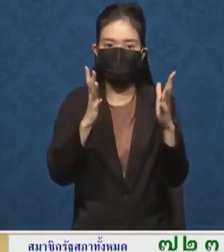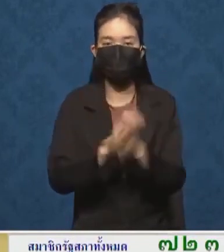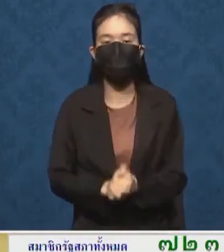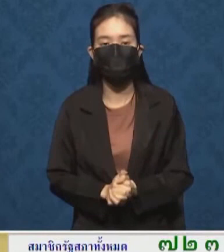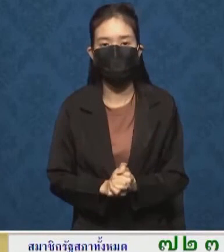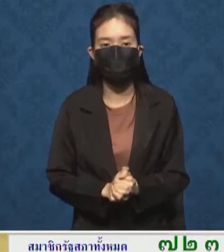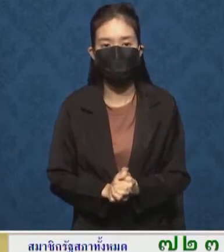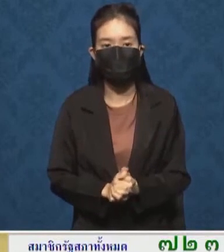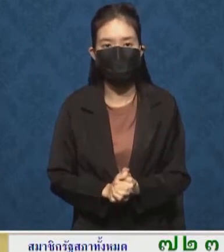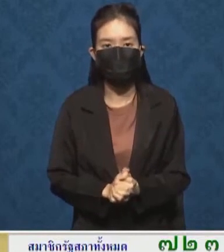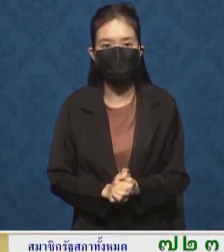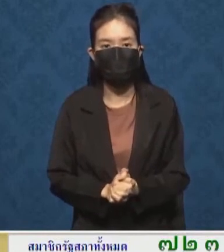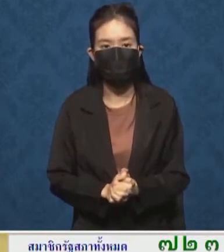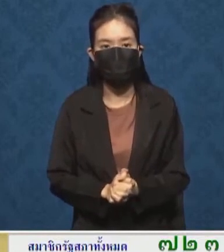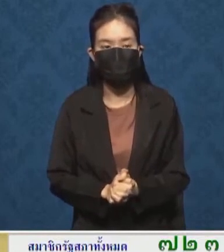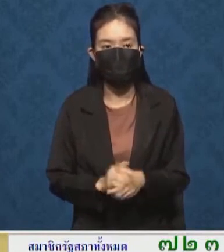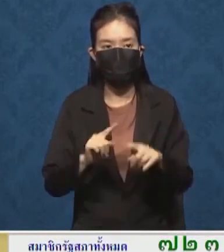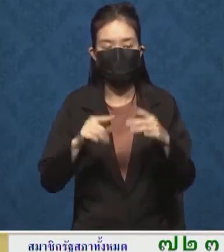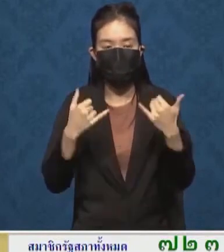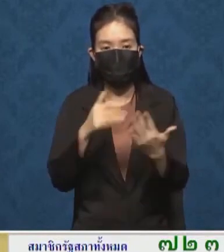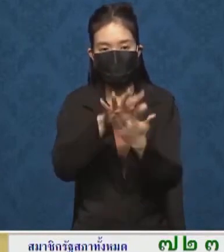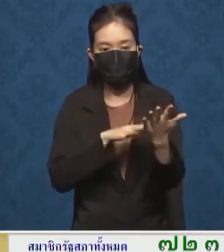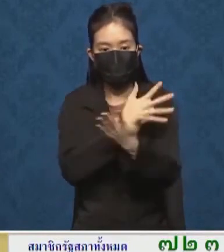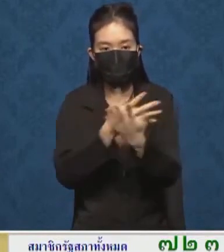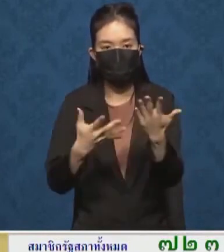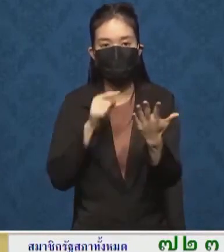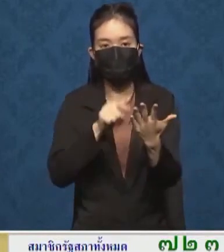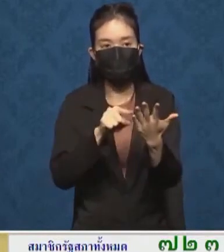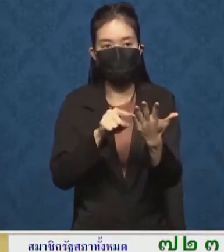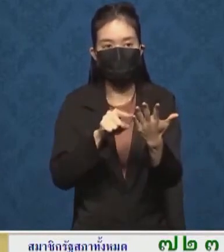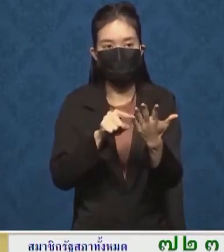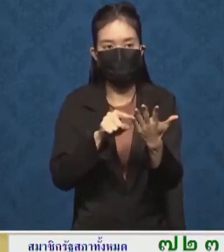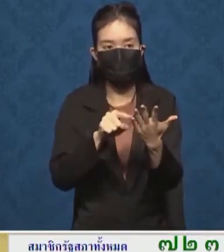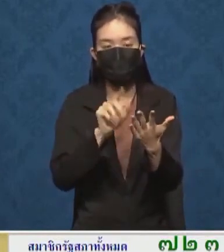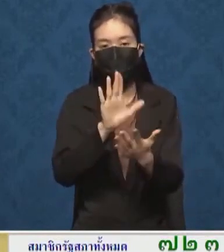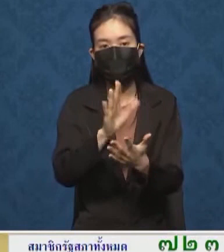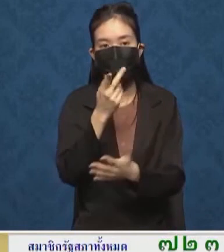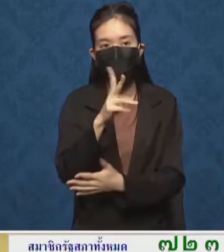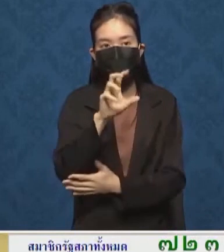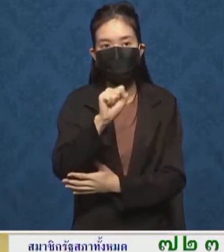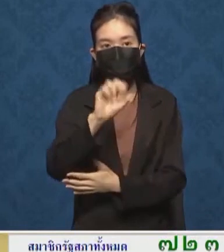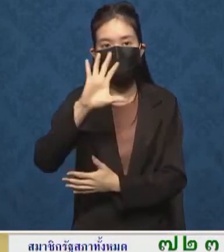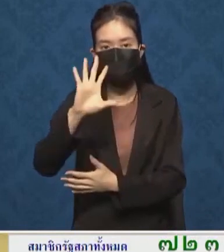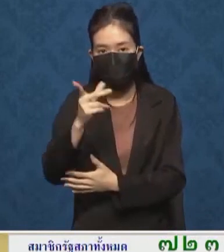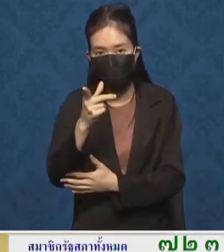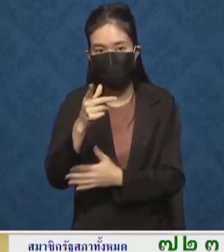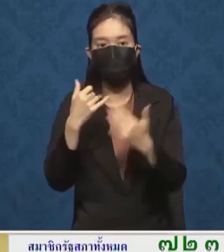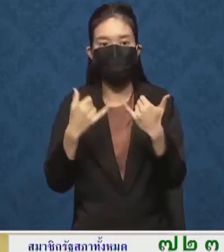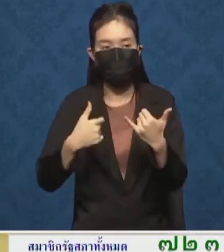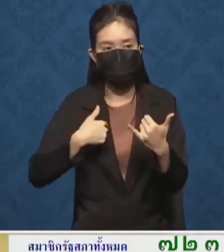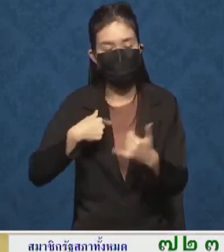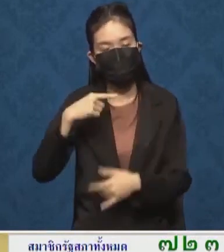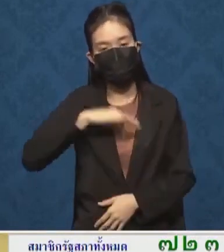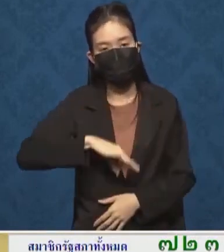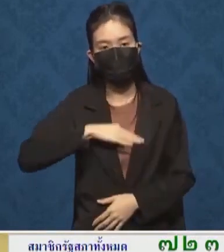าแผนยุทธศาสตร์ชาติและแผนปฏิรูปที่กำหนดโดยคสช.เนี่ยสุดท้ายแล้วมันนอกจากไม่มีความช